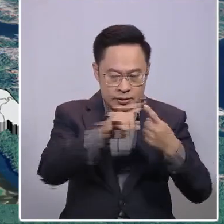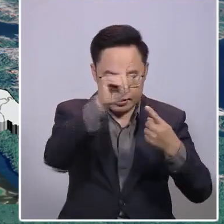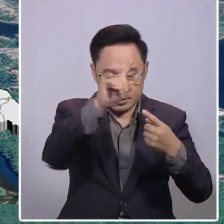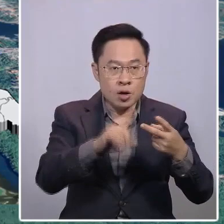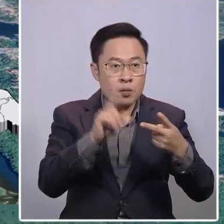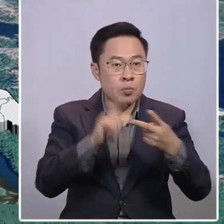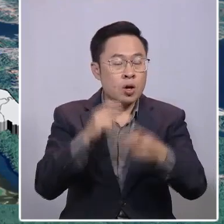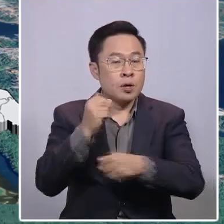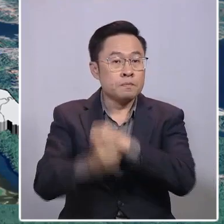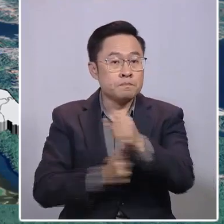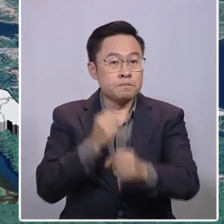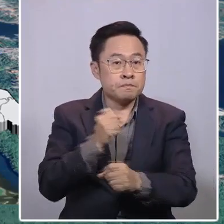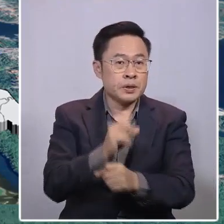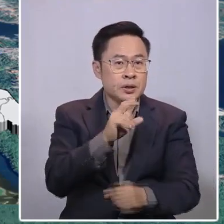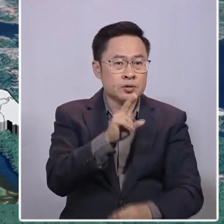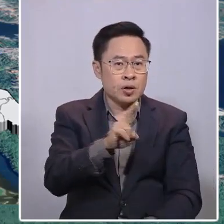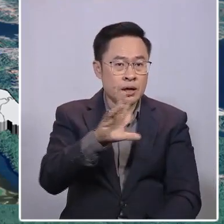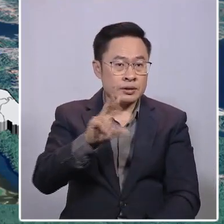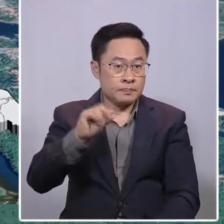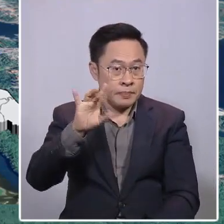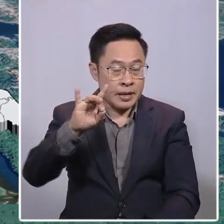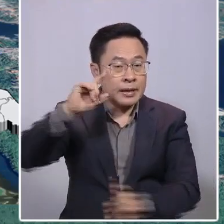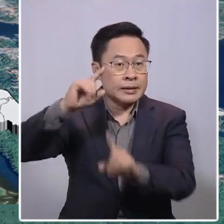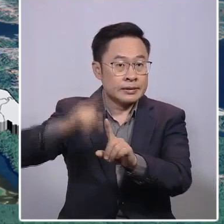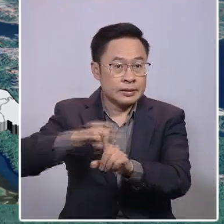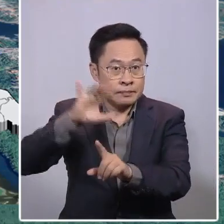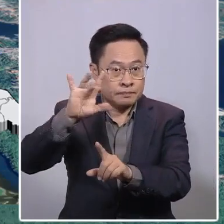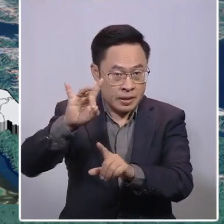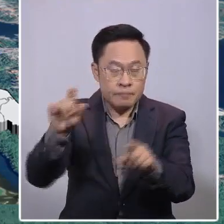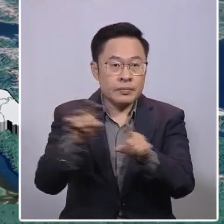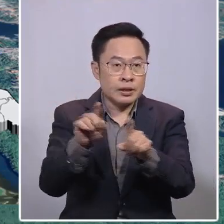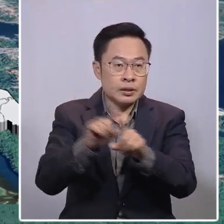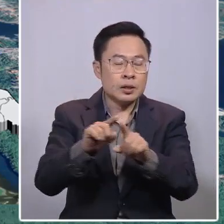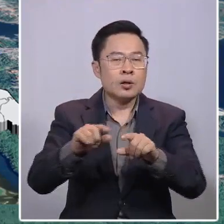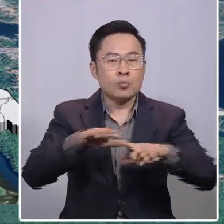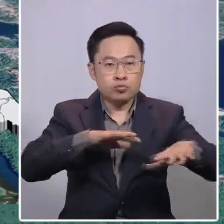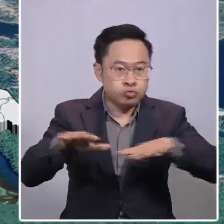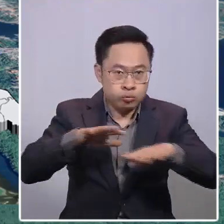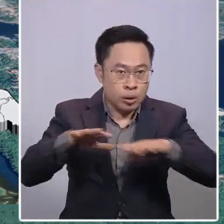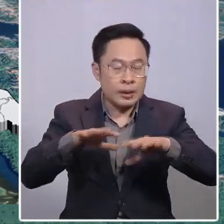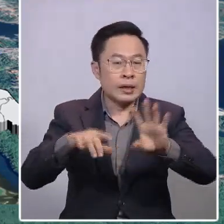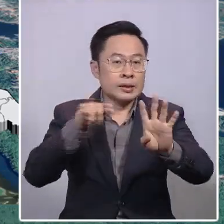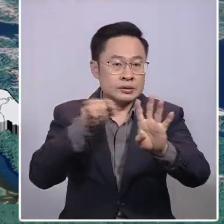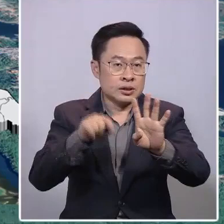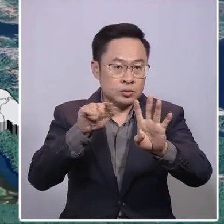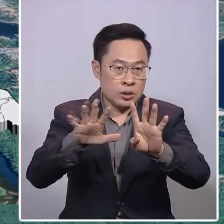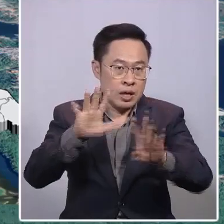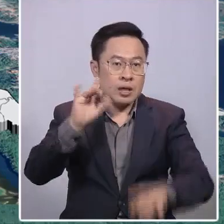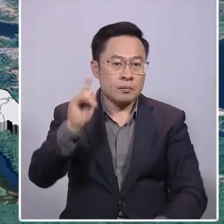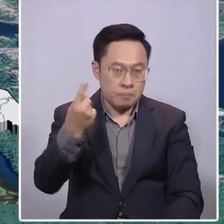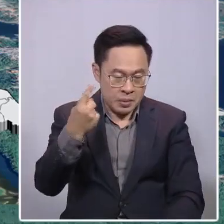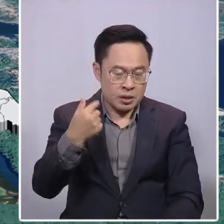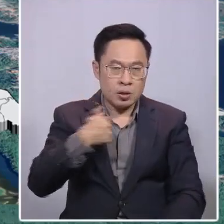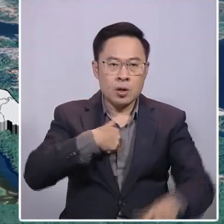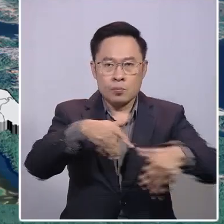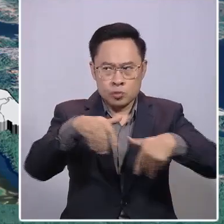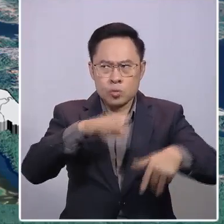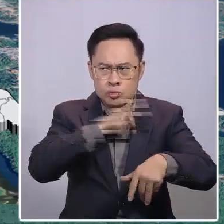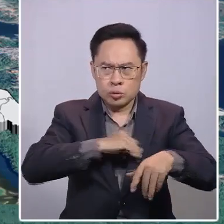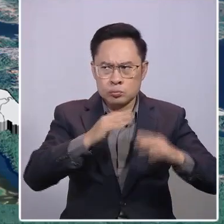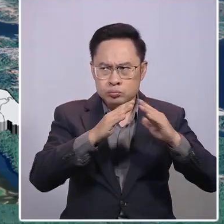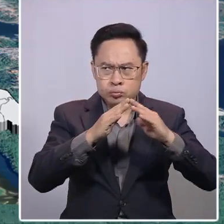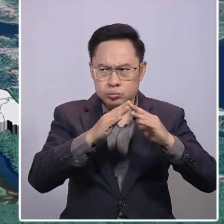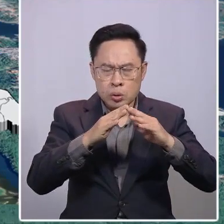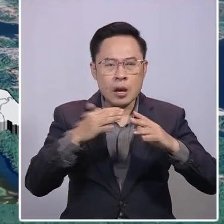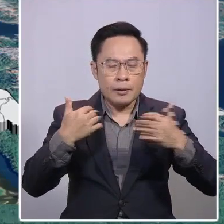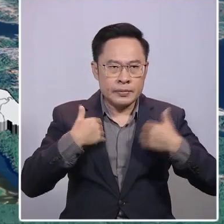ปี2558ก็เกิดแผ่นดินไหวขนาด 4.5 ที่อำเภอสังขละบุรีประชาชนก็รับรู้แรงสั่นสะเทือนแต่ว่าก็ไม่พบ